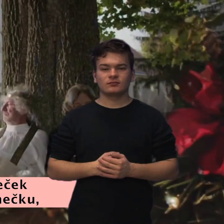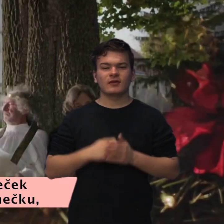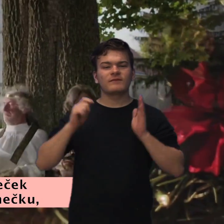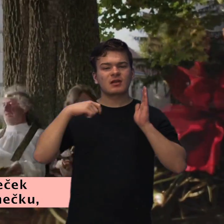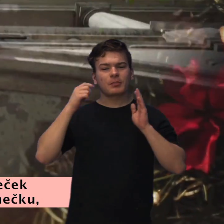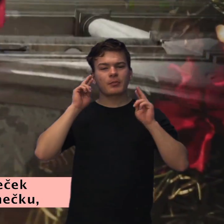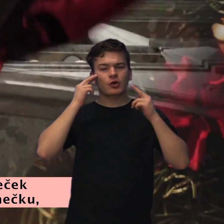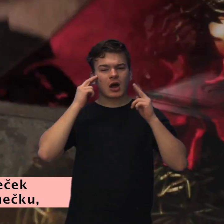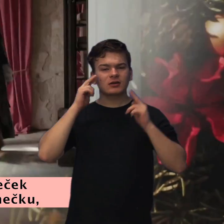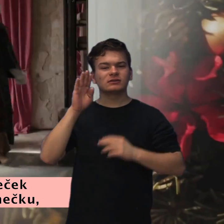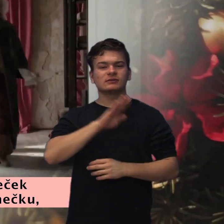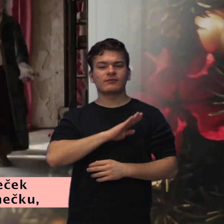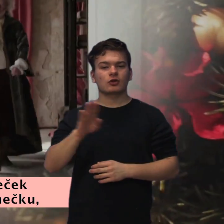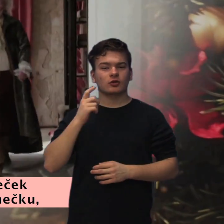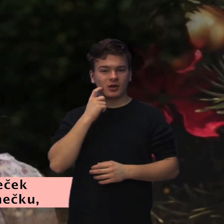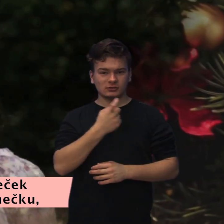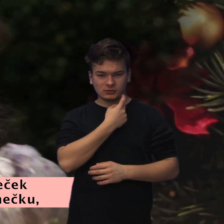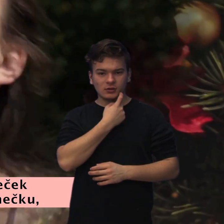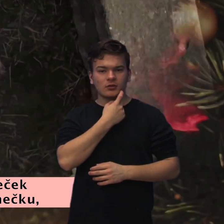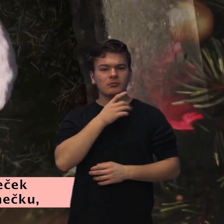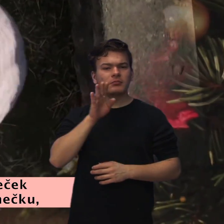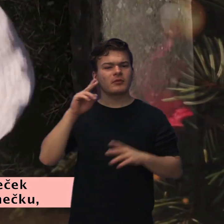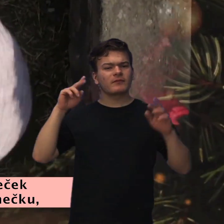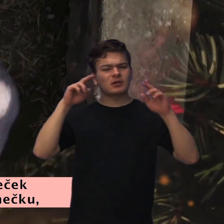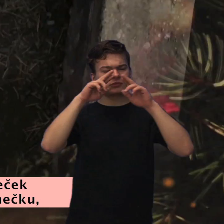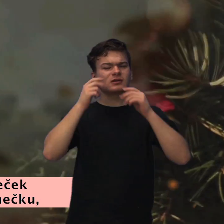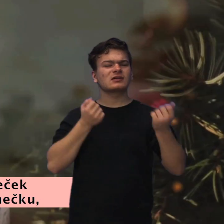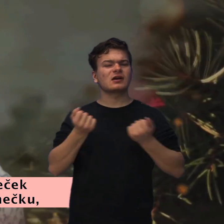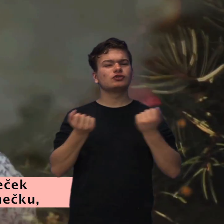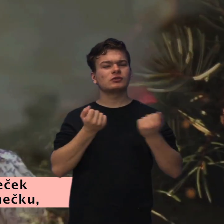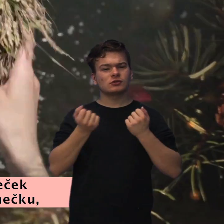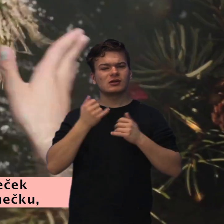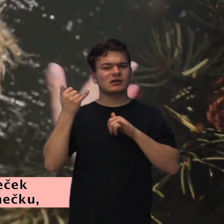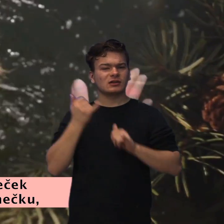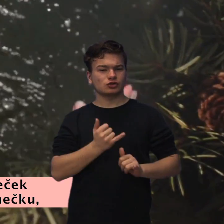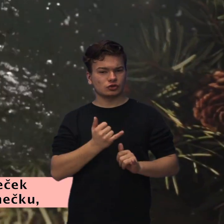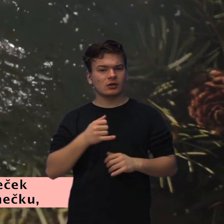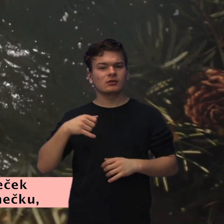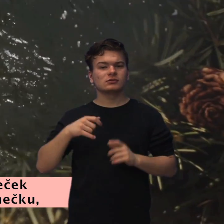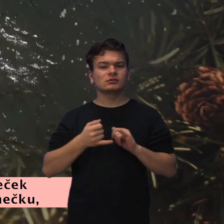The only thing that we can do before you are you, is smith. But I don't want to give myself.